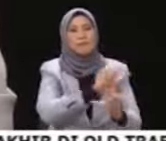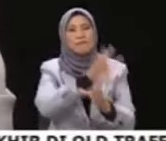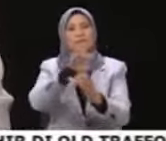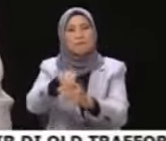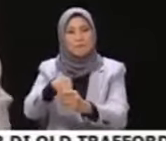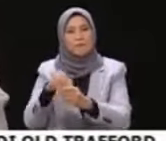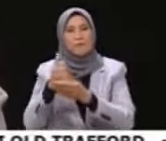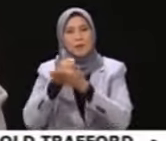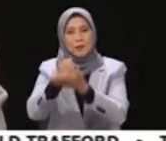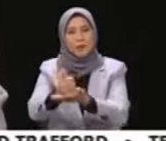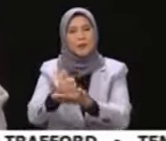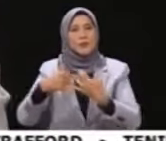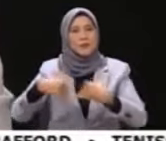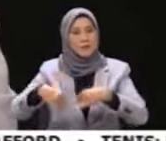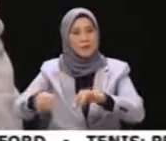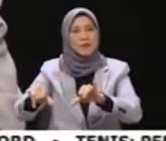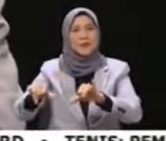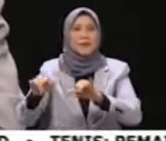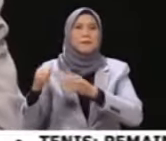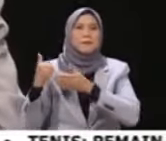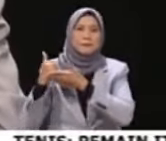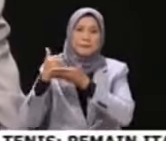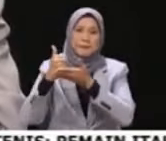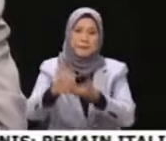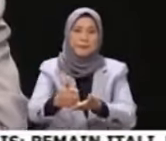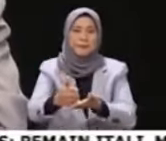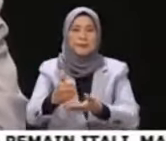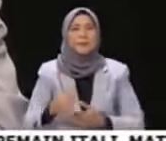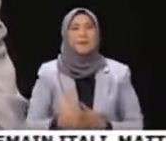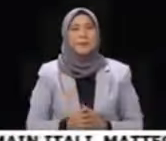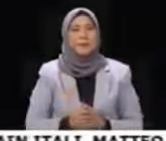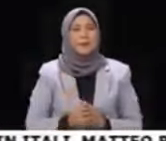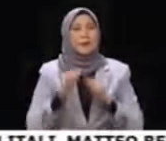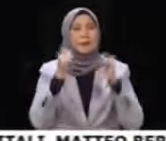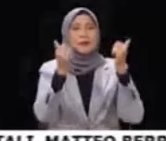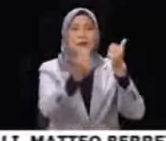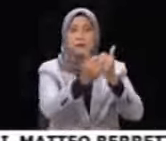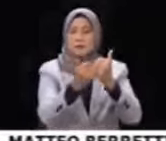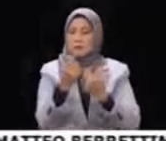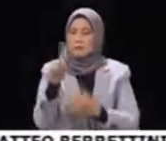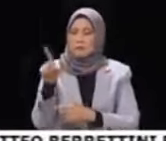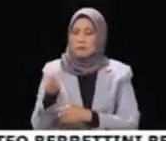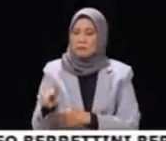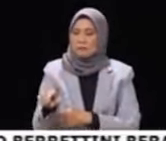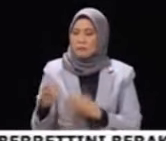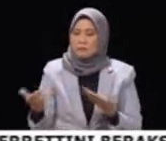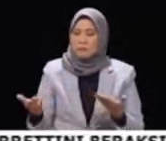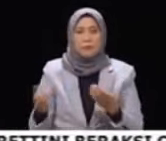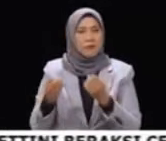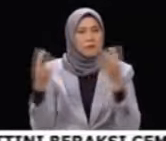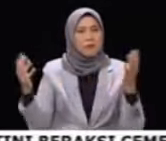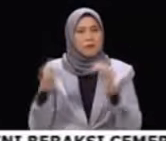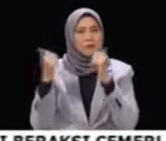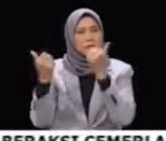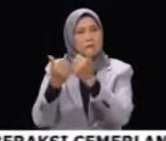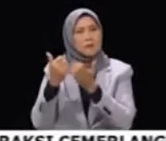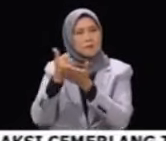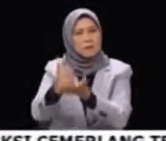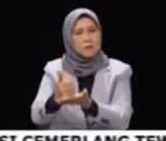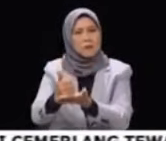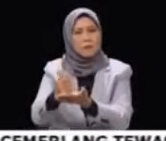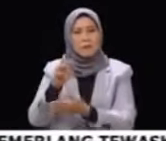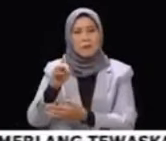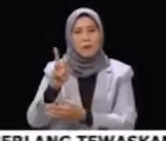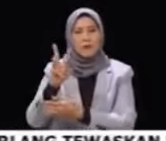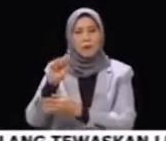Sampai ini pun berterusan masih lagi kita membantu. Ya. Bercakap soal agensi ini, baru-baru ini diumumkan oleh MAWIB bantuan banjir 35 juta. Tapi kita tahu